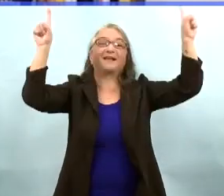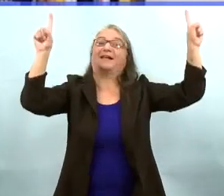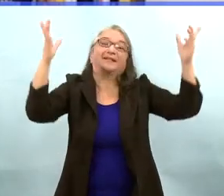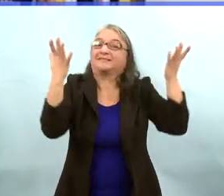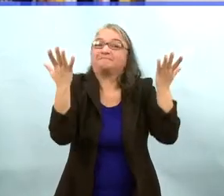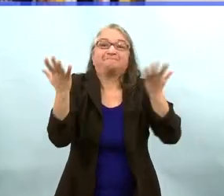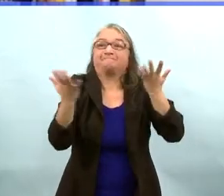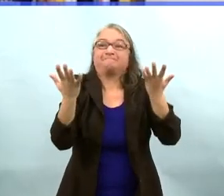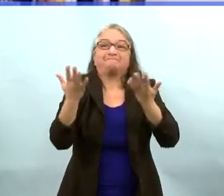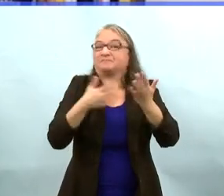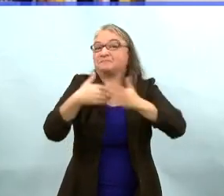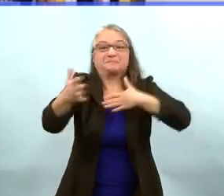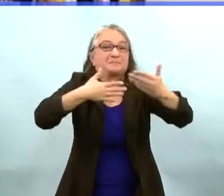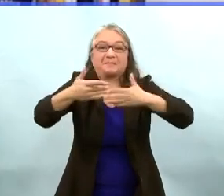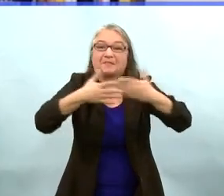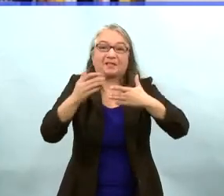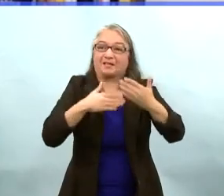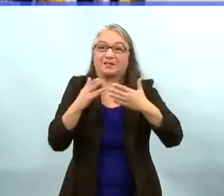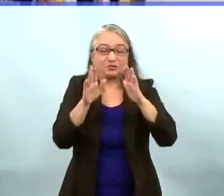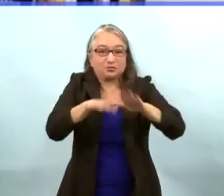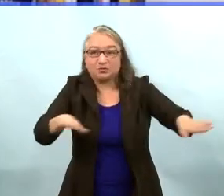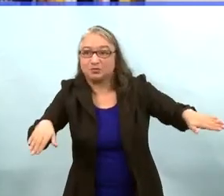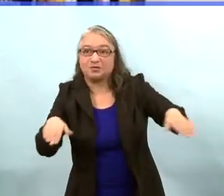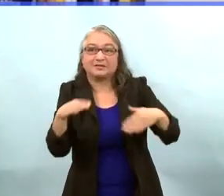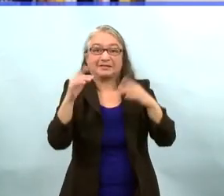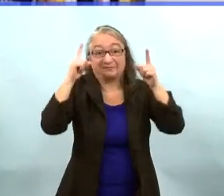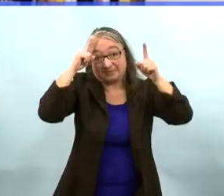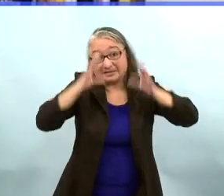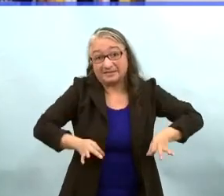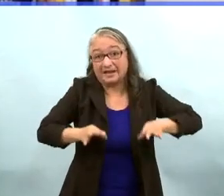enfants que nous avons dans nos communautés.